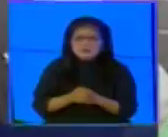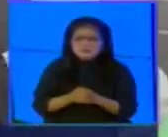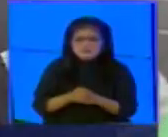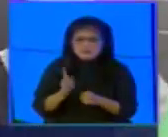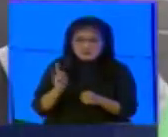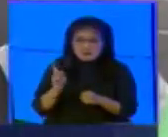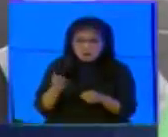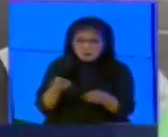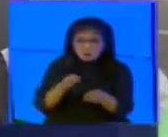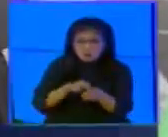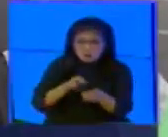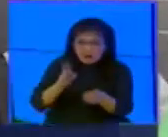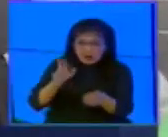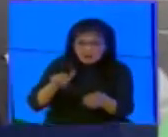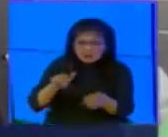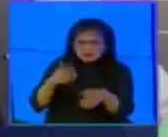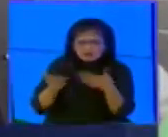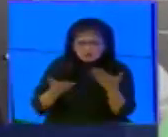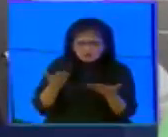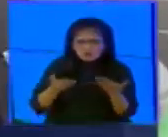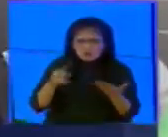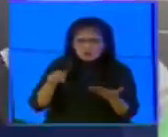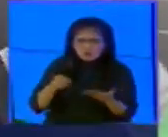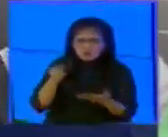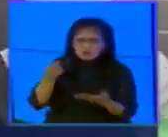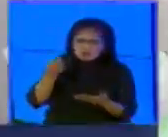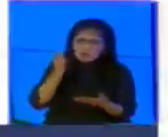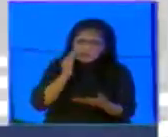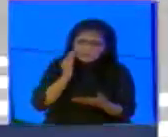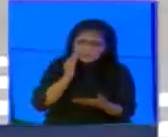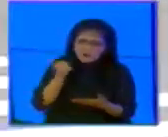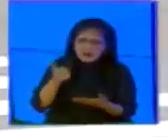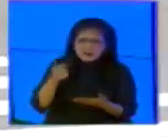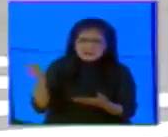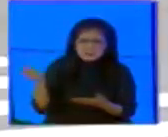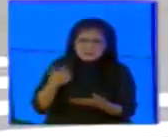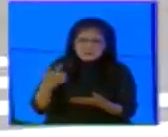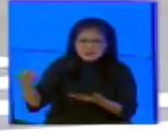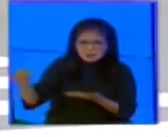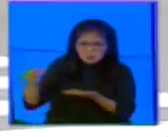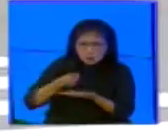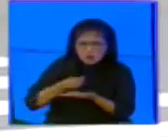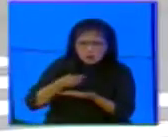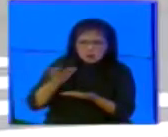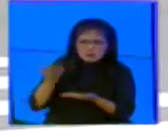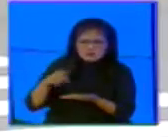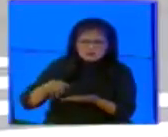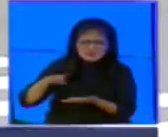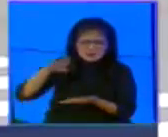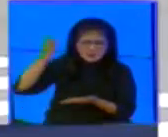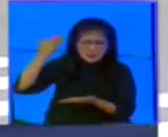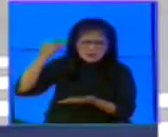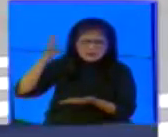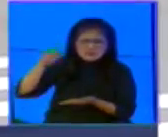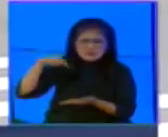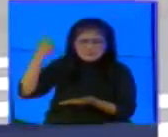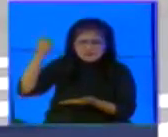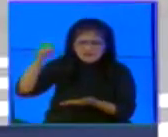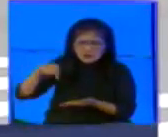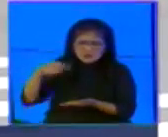mengangkut penumpang lagi, mungkin akan lebih gampang dapat orderan kali ya. Ya, dari kemarin sampai sekarang nunggu orderan belum ada yang